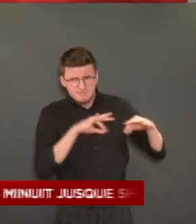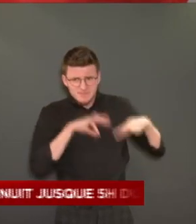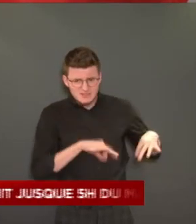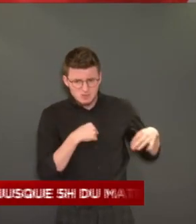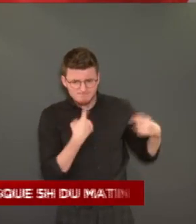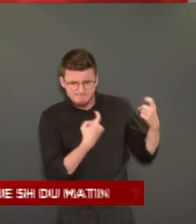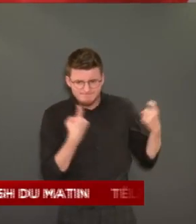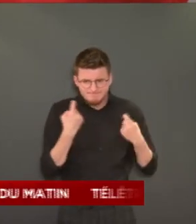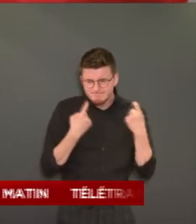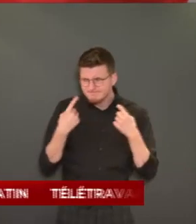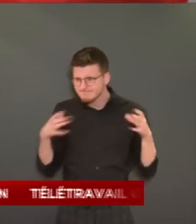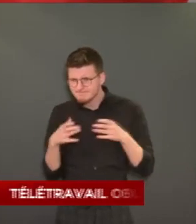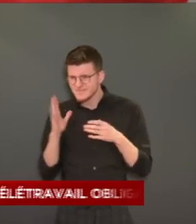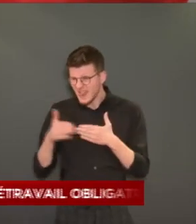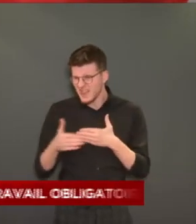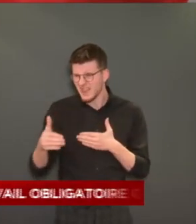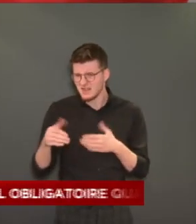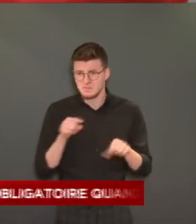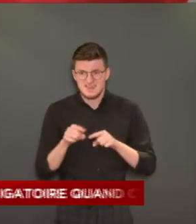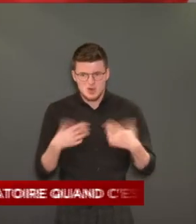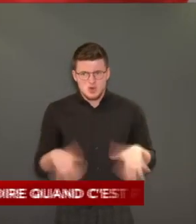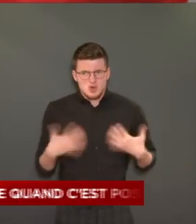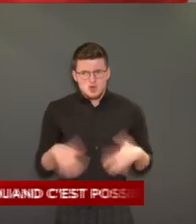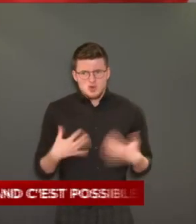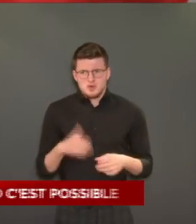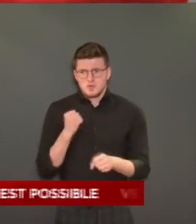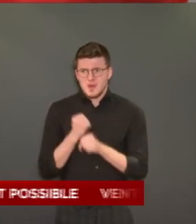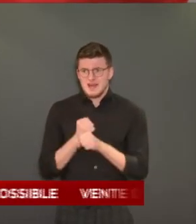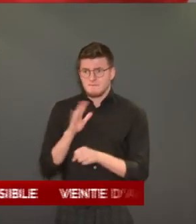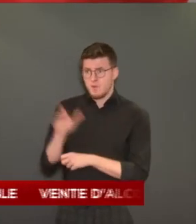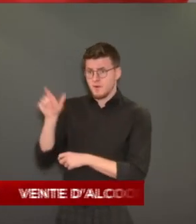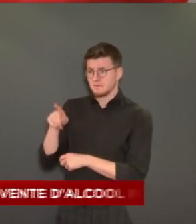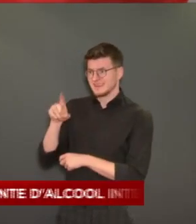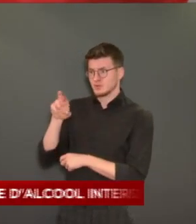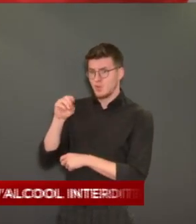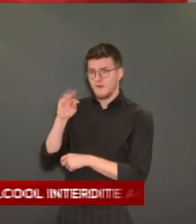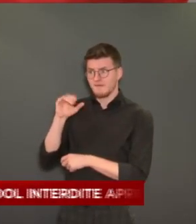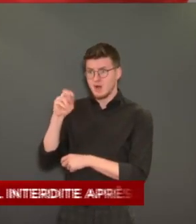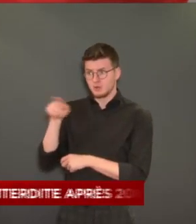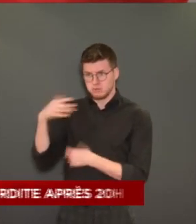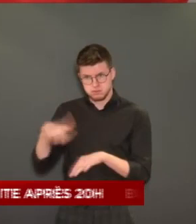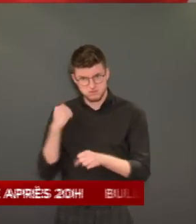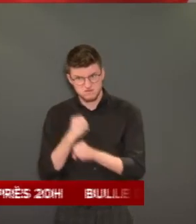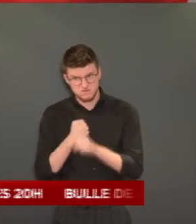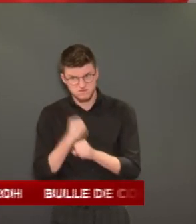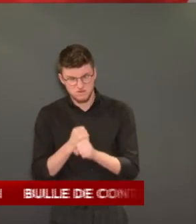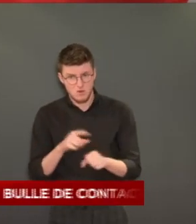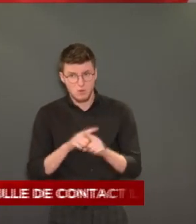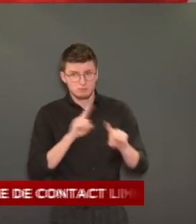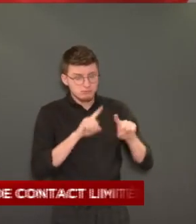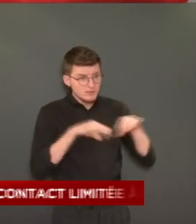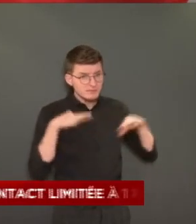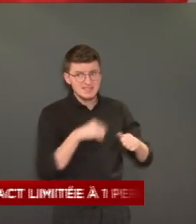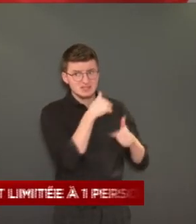Et je voudrais vous dire que cela demandera beaucoup d'efforts de Pedro Facón et de ses adjoints, mais aussi de toutes les